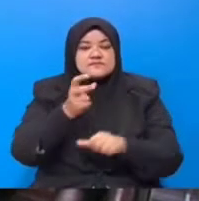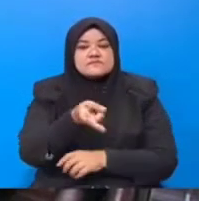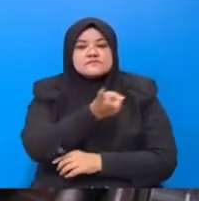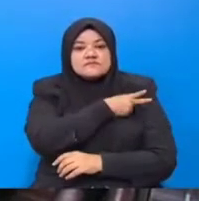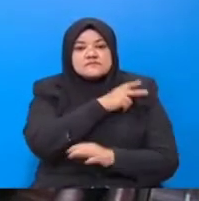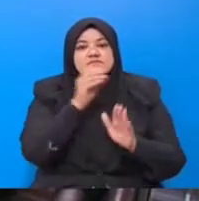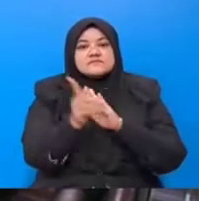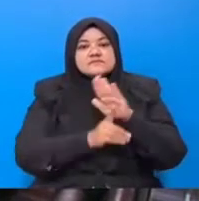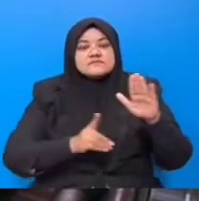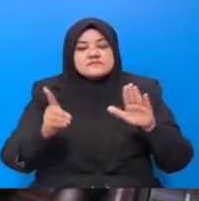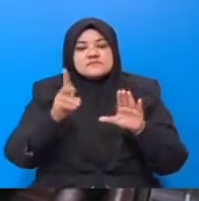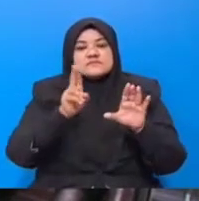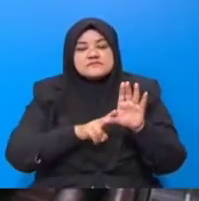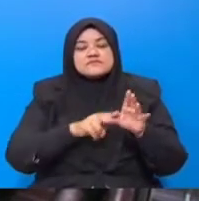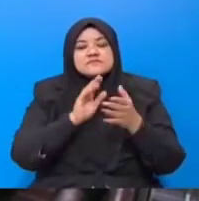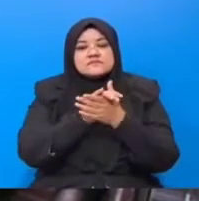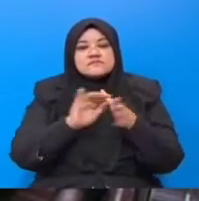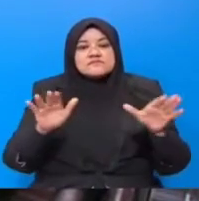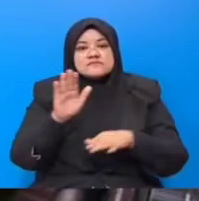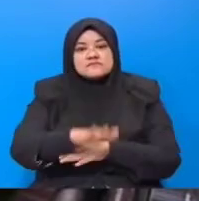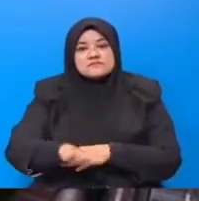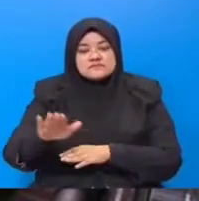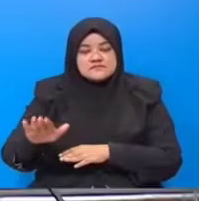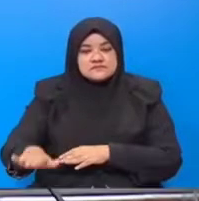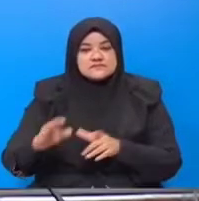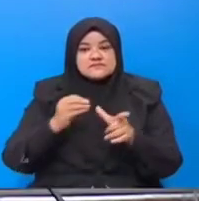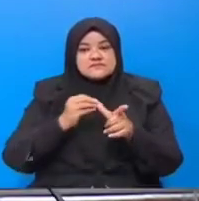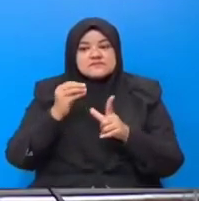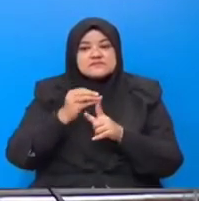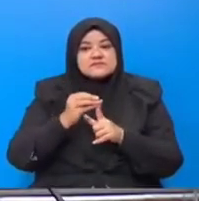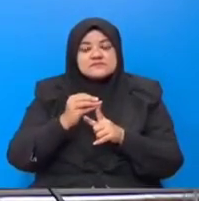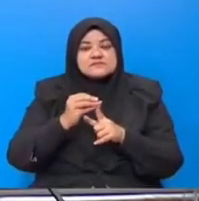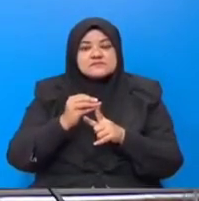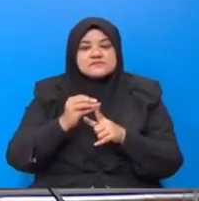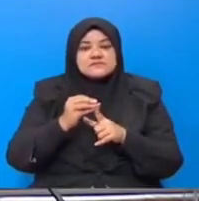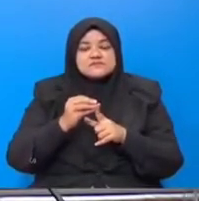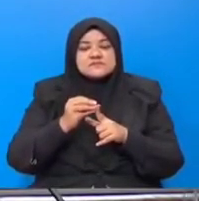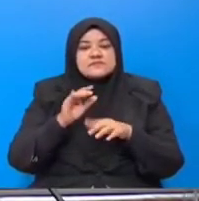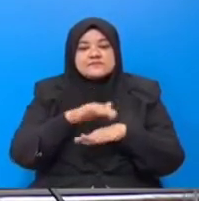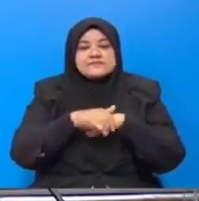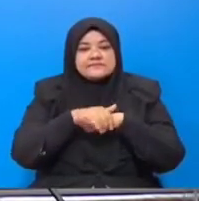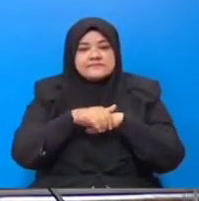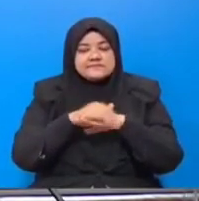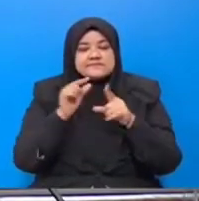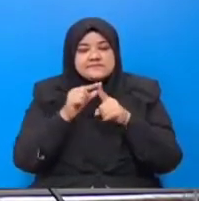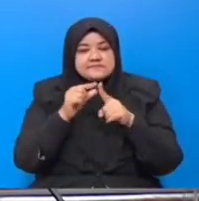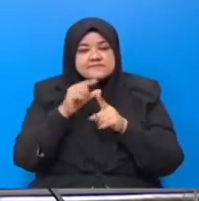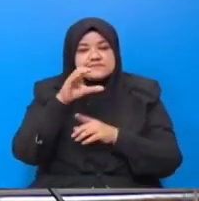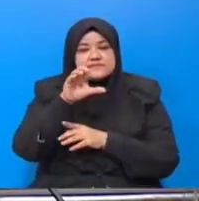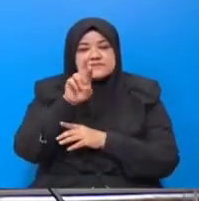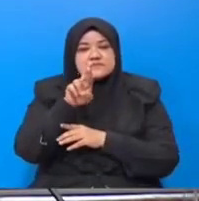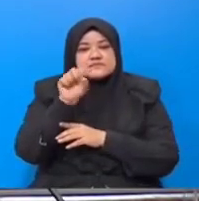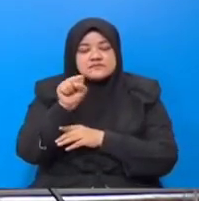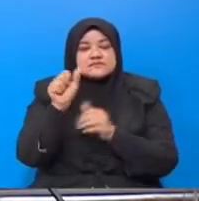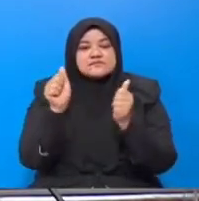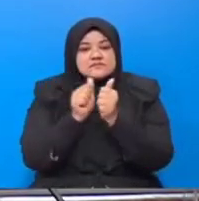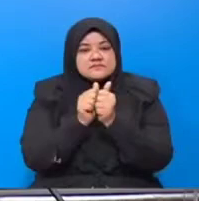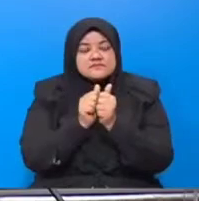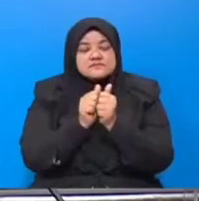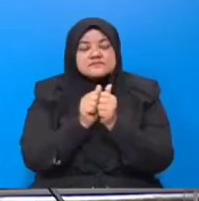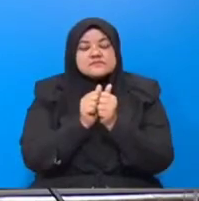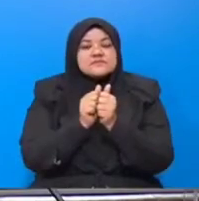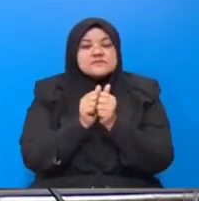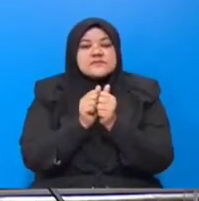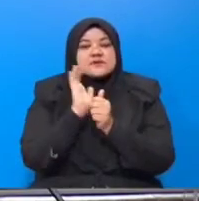penguasaan dasar kursi keselamatan kanak-kanak atau children sistem CRS dengan izin akan